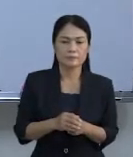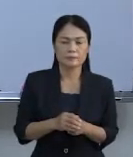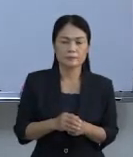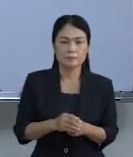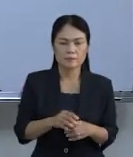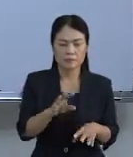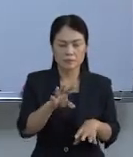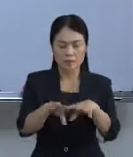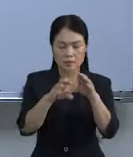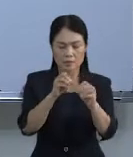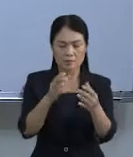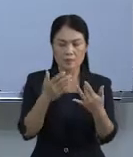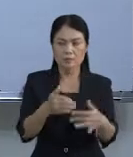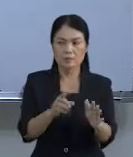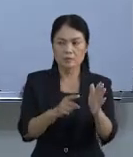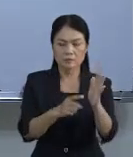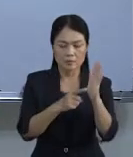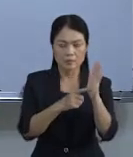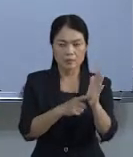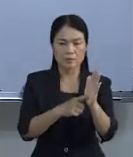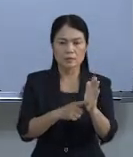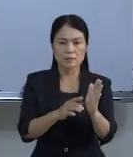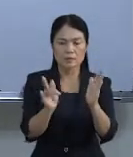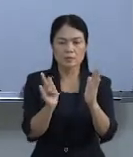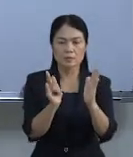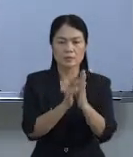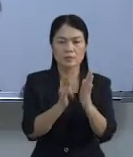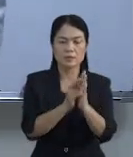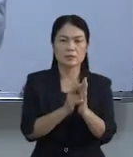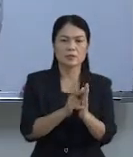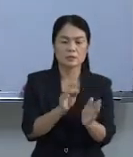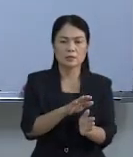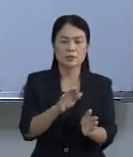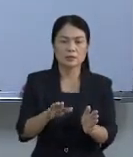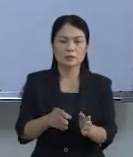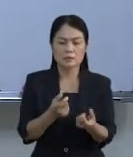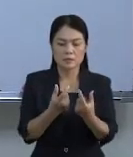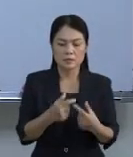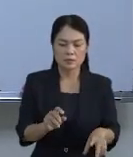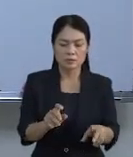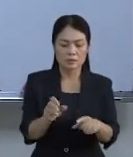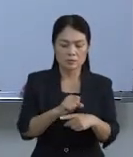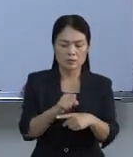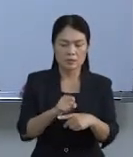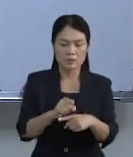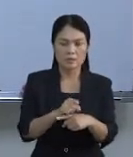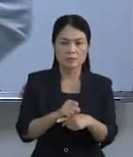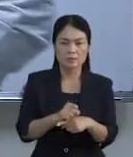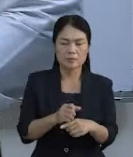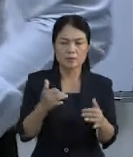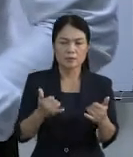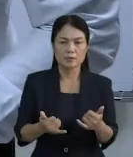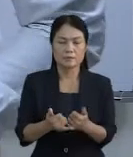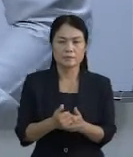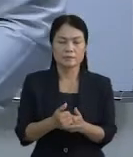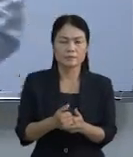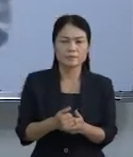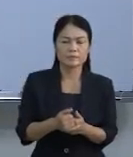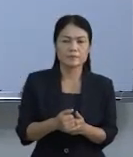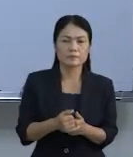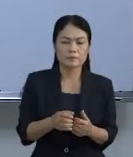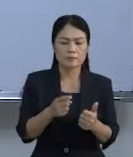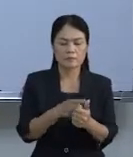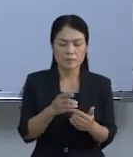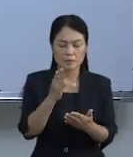còn bạn sạch xa hãy tăng ủng tiểu hóa tăng và nhạt nè con á hãy cô đọc sẽ lùng hạt tiền bà lấy ní